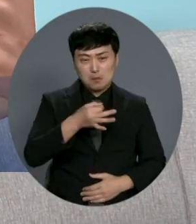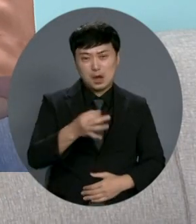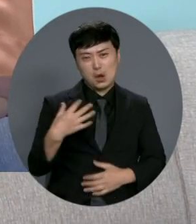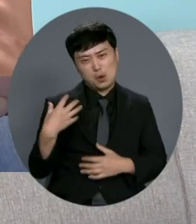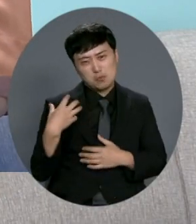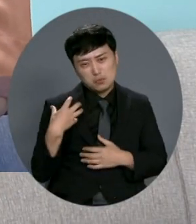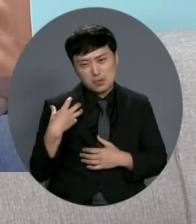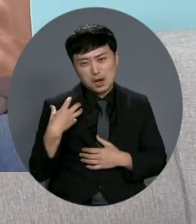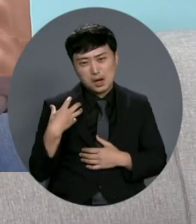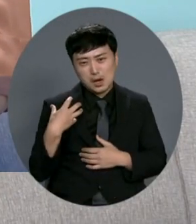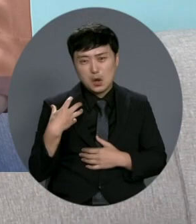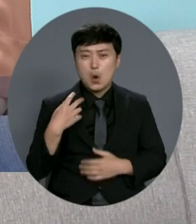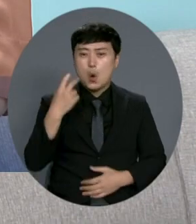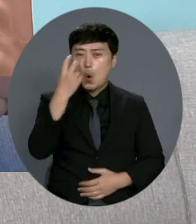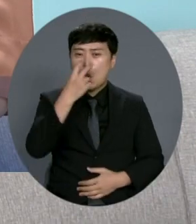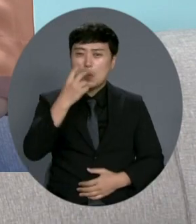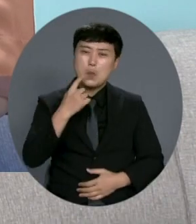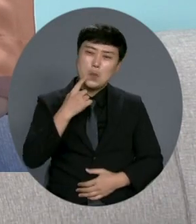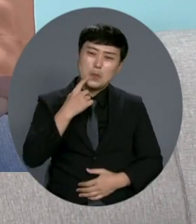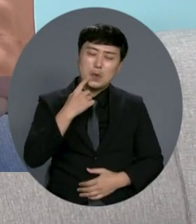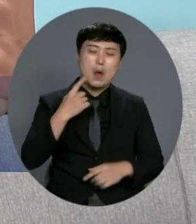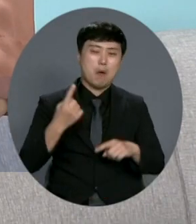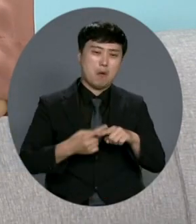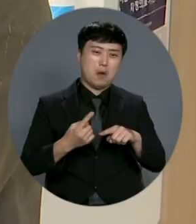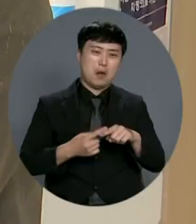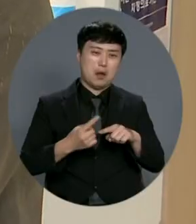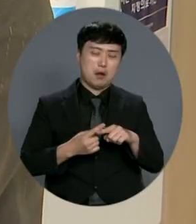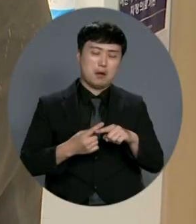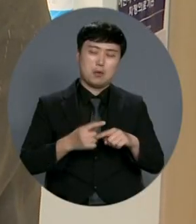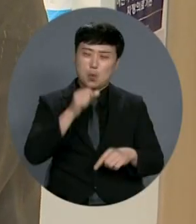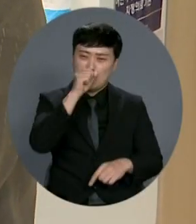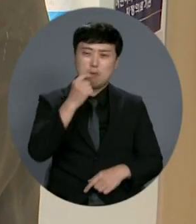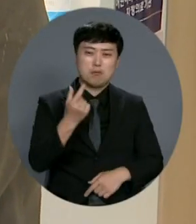일단은 낮아져 가지고 그게 더 좋은 거죠